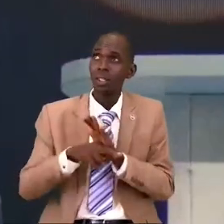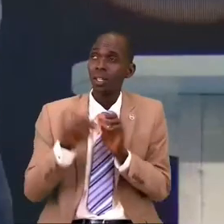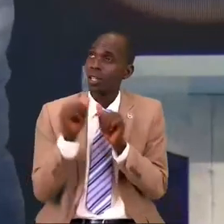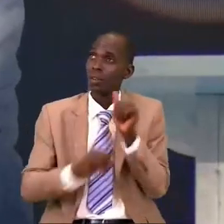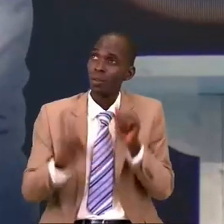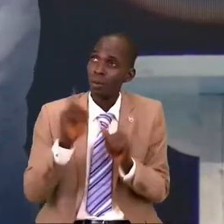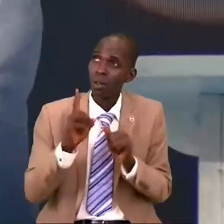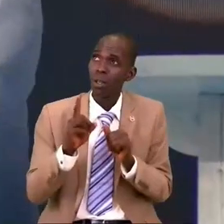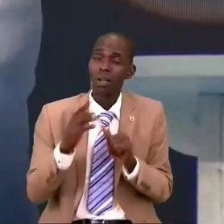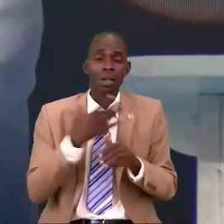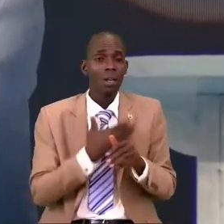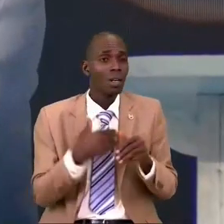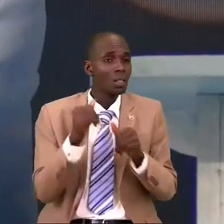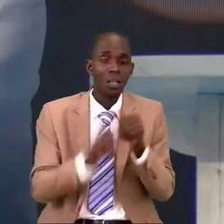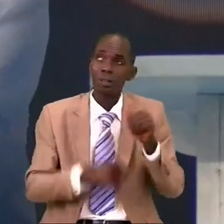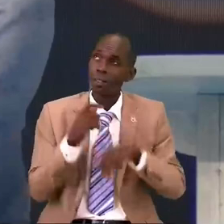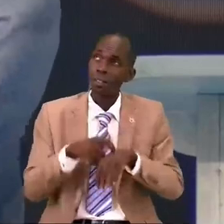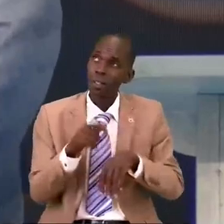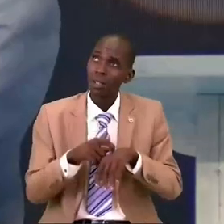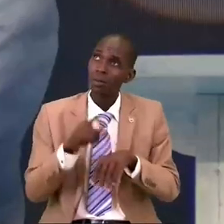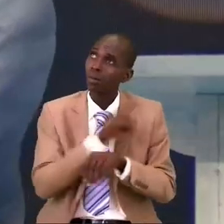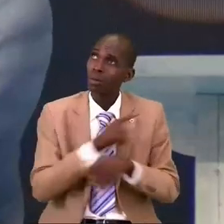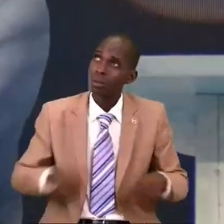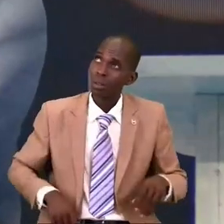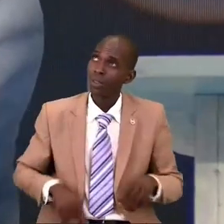impossible. Tu es en train de taxer Dieu